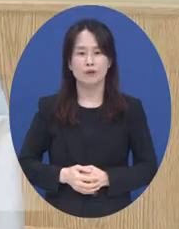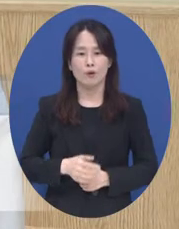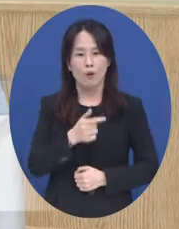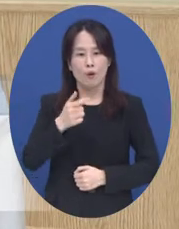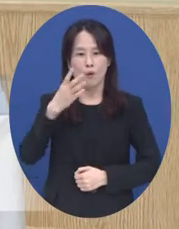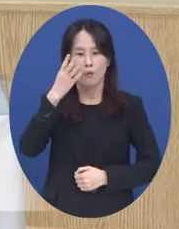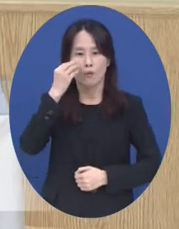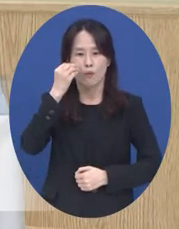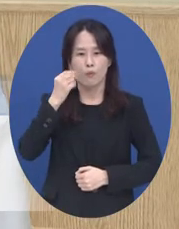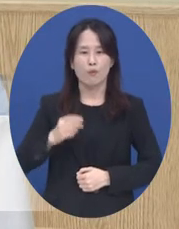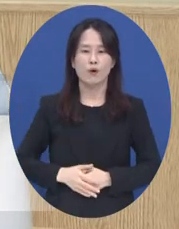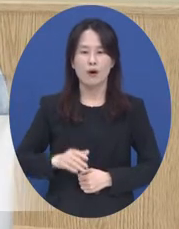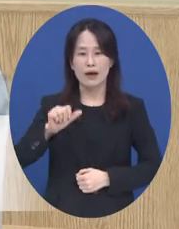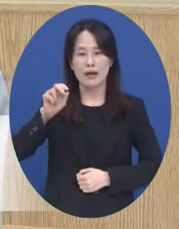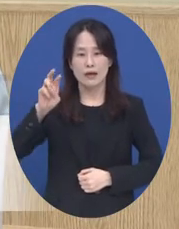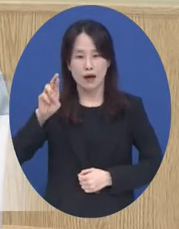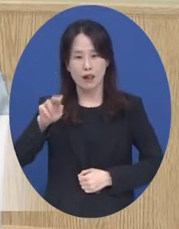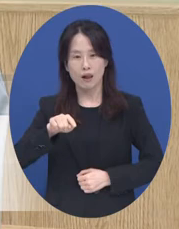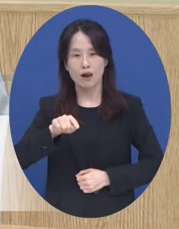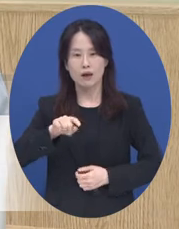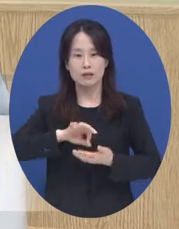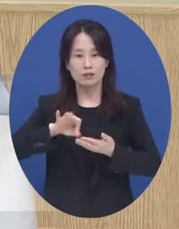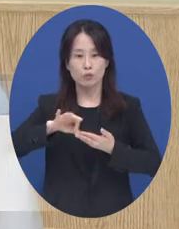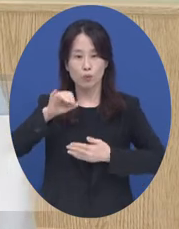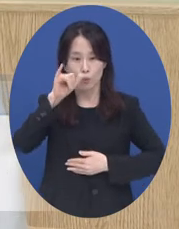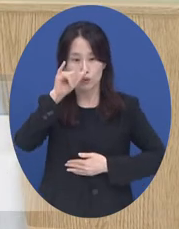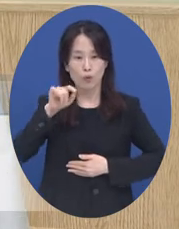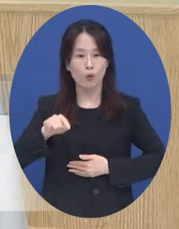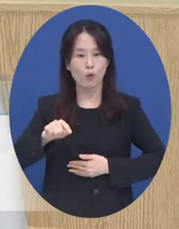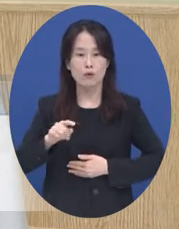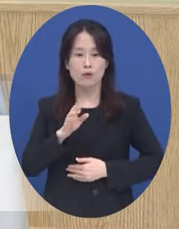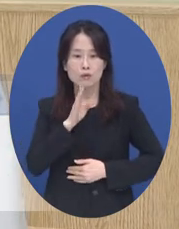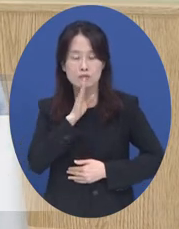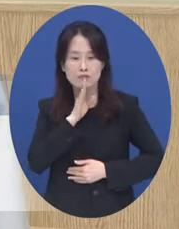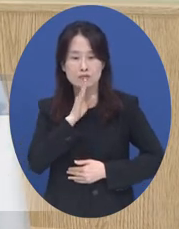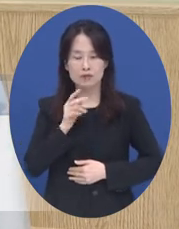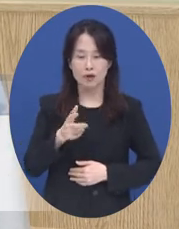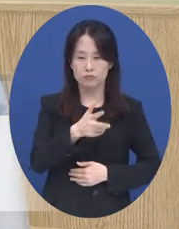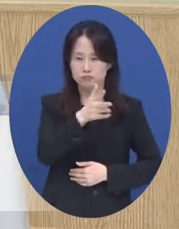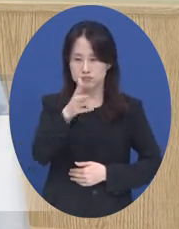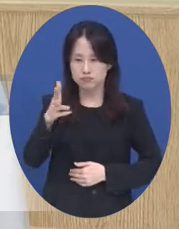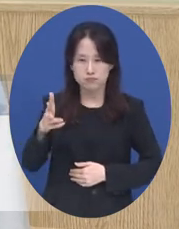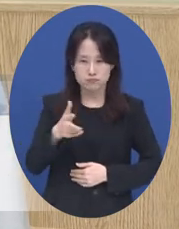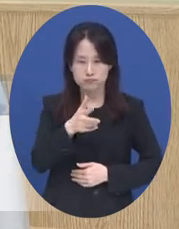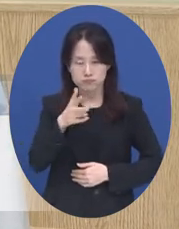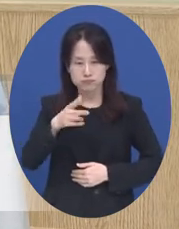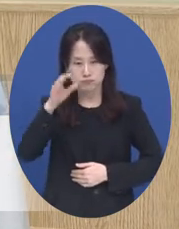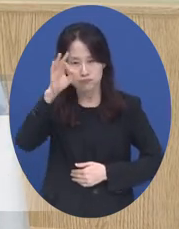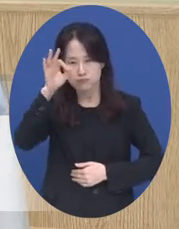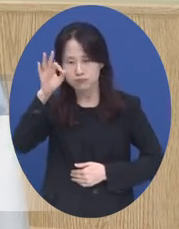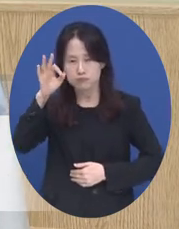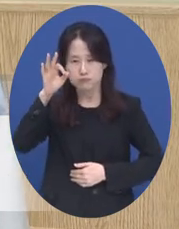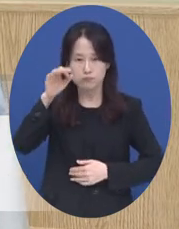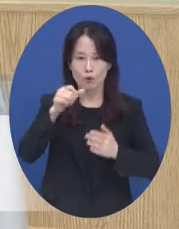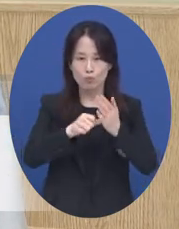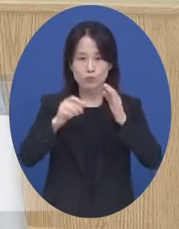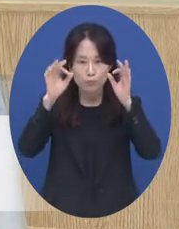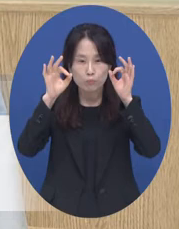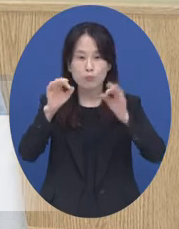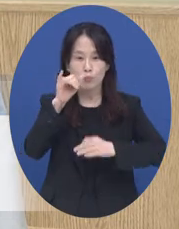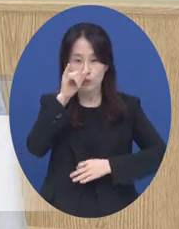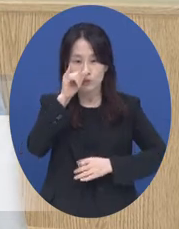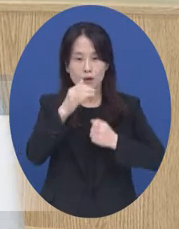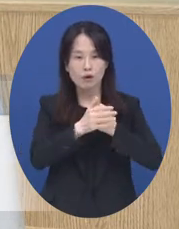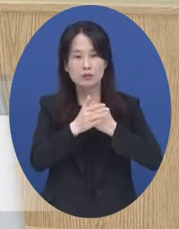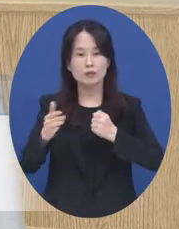신기해요. 이게 요즘에 AR이 유행 많이 나오긴 하는데 이렇게 실제로 구동해보면서 제품